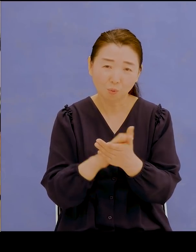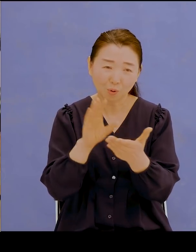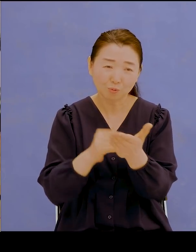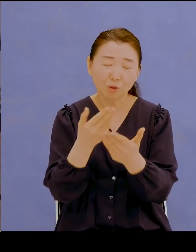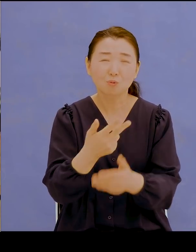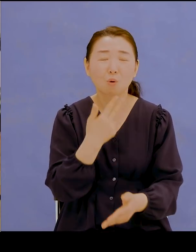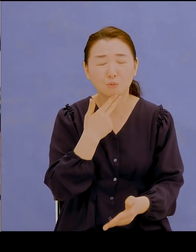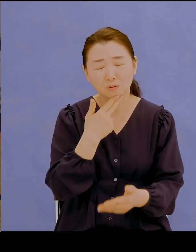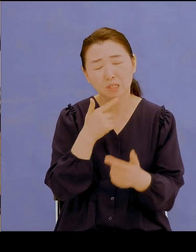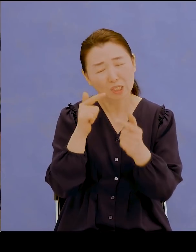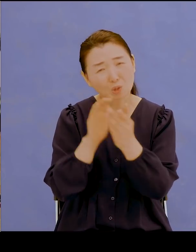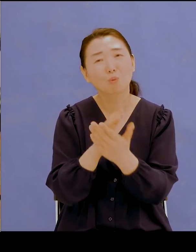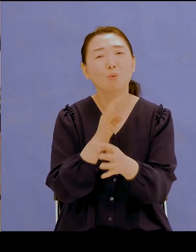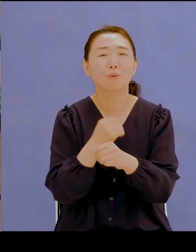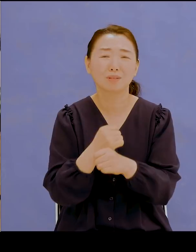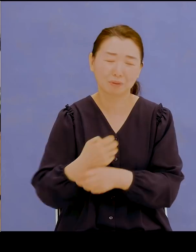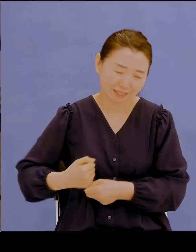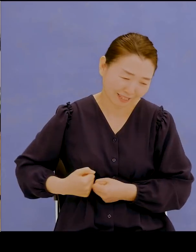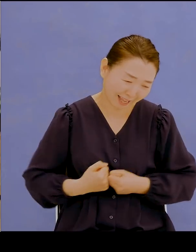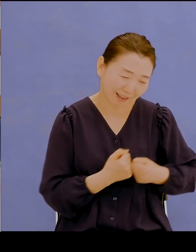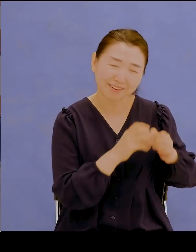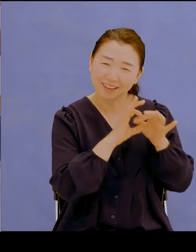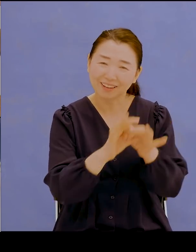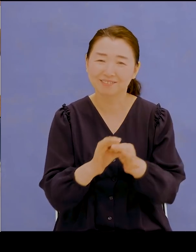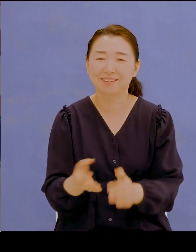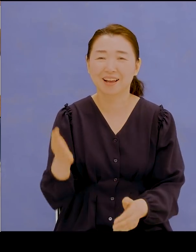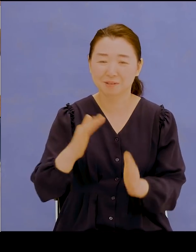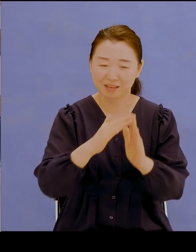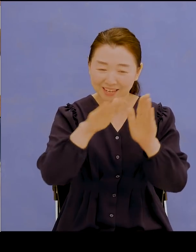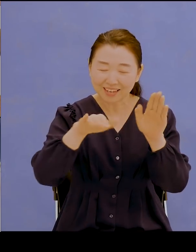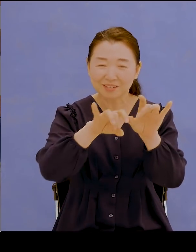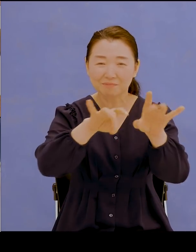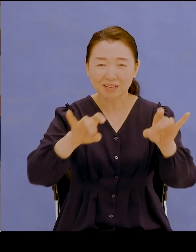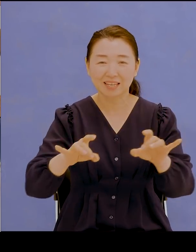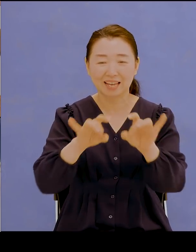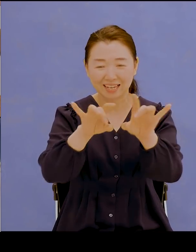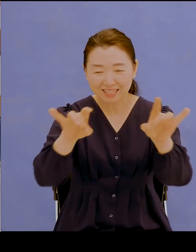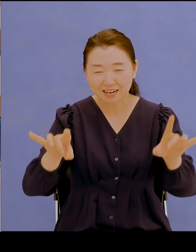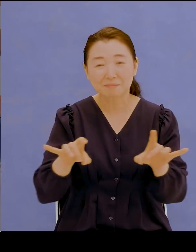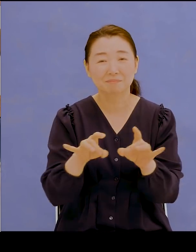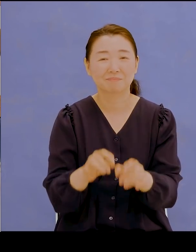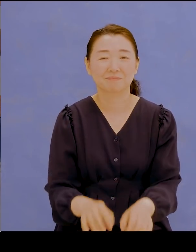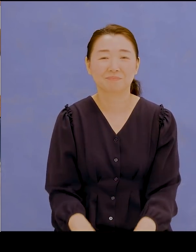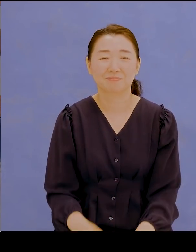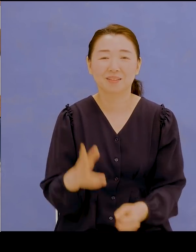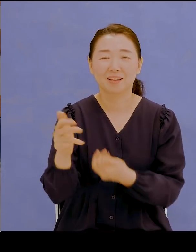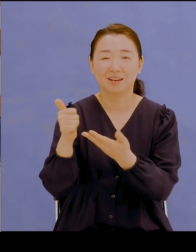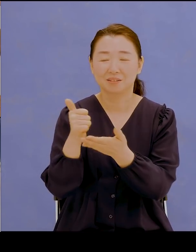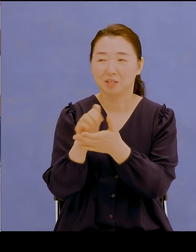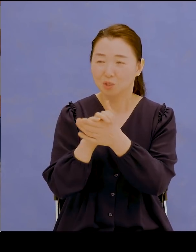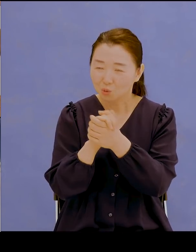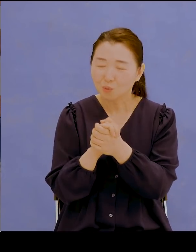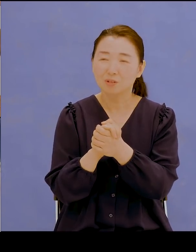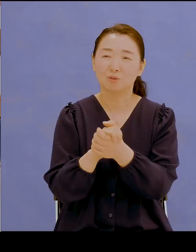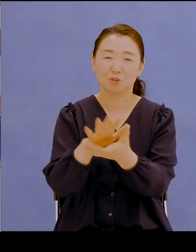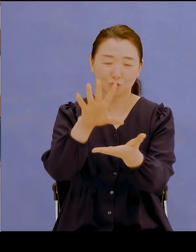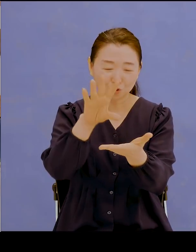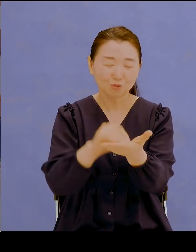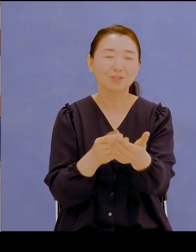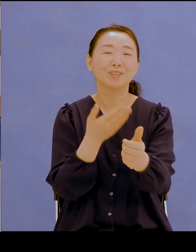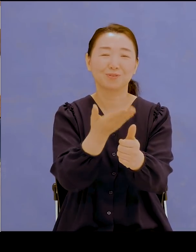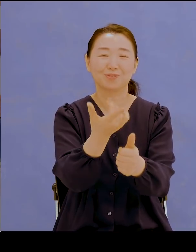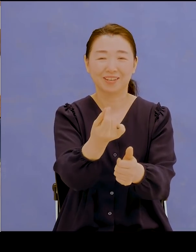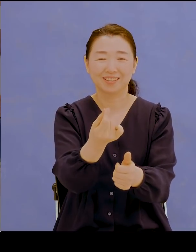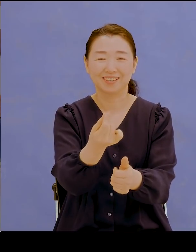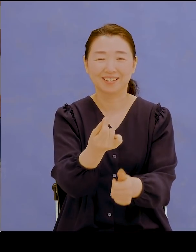언제 기도하겠어요. 우리가 맞아요. 얼마나 나태해지겠어요. 하지만 각 가정 각 한 사람 한 사람에게 하나님께서 기도할 수 있는 숙제를 다 주신